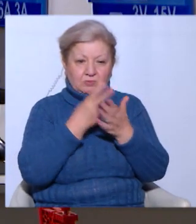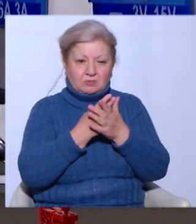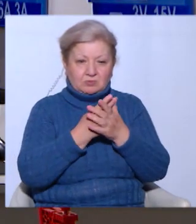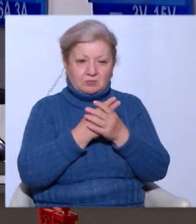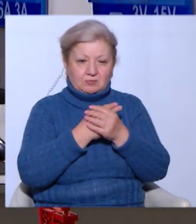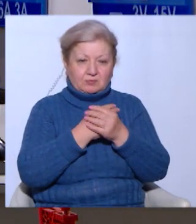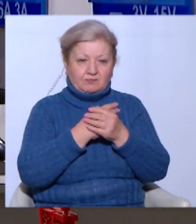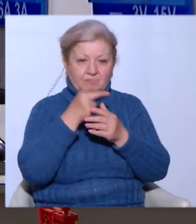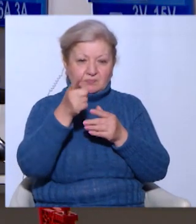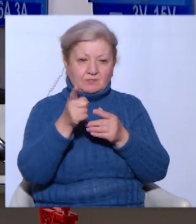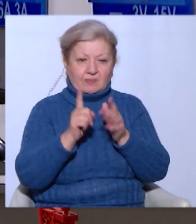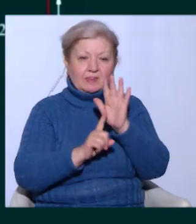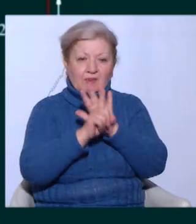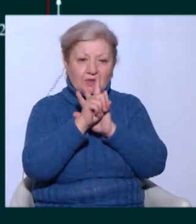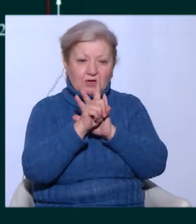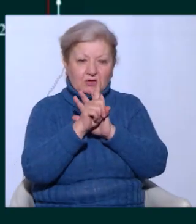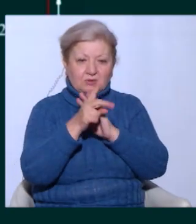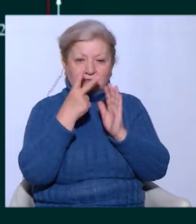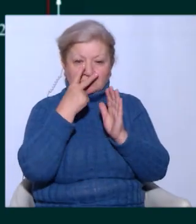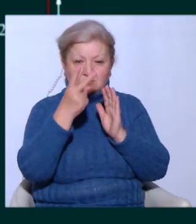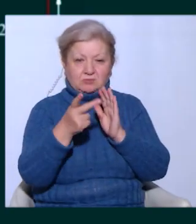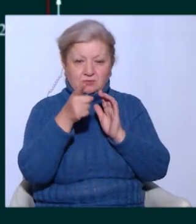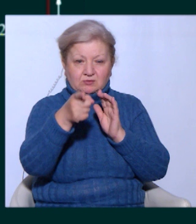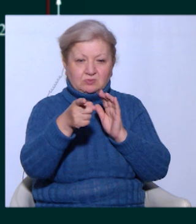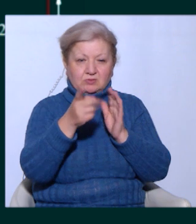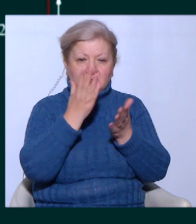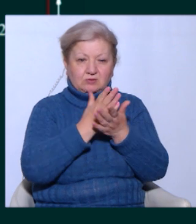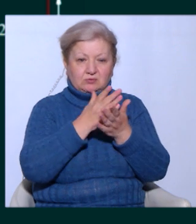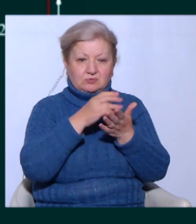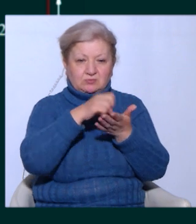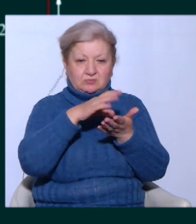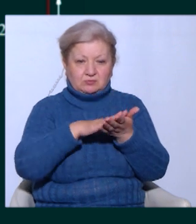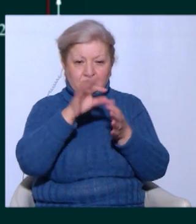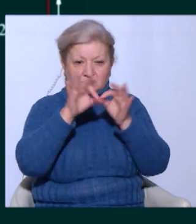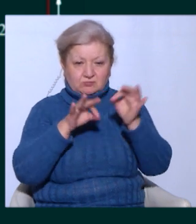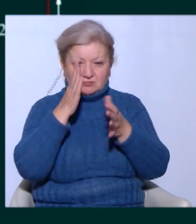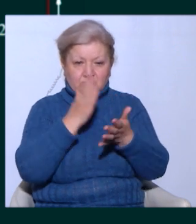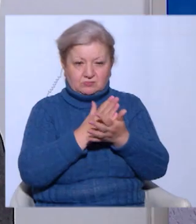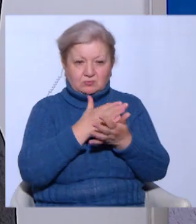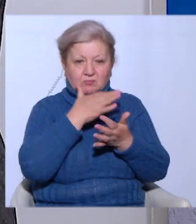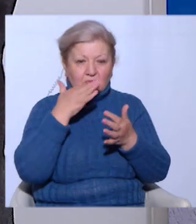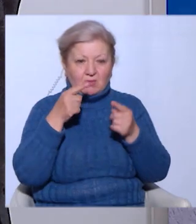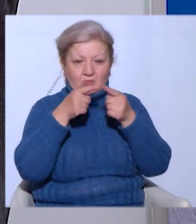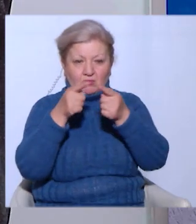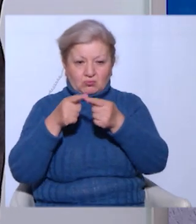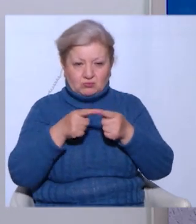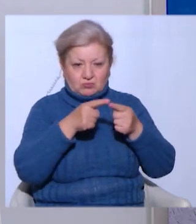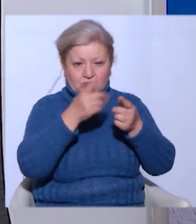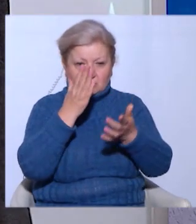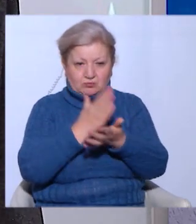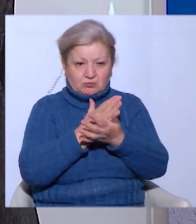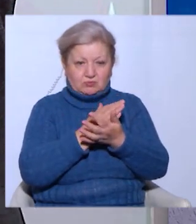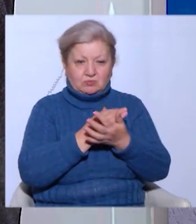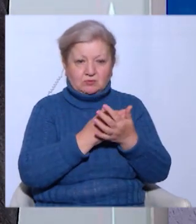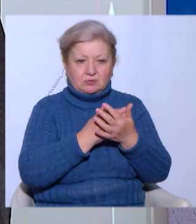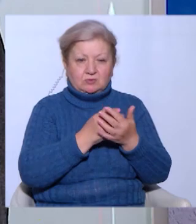რაღაცა. ჯერ თავიდან შევხედოთ ასეთ რაღაც. წრეს ჩახაზული მრავალკუთხედი გვაქვს, რაზედაც თქვათ მოძრაობს სხეული აი ესე